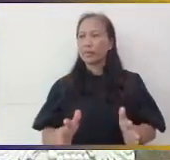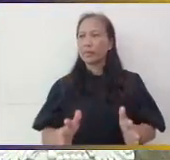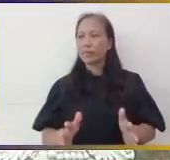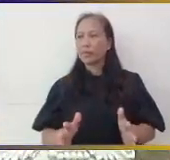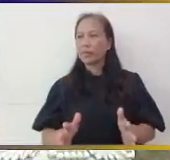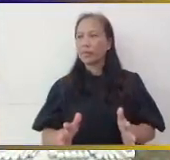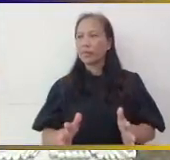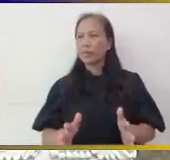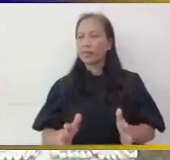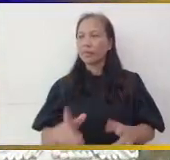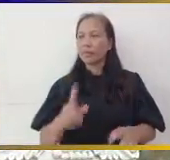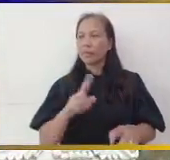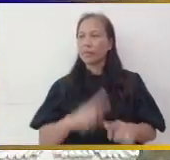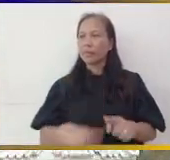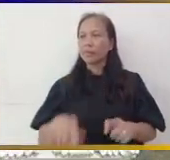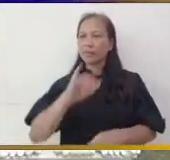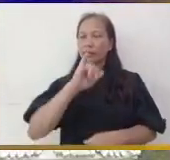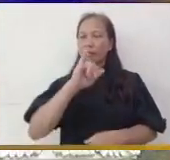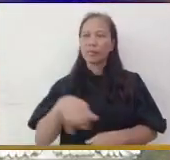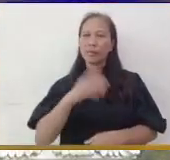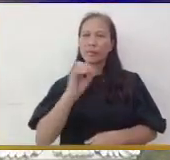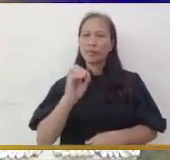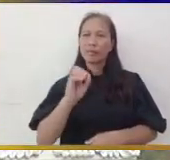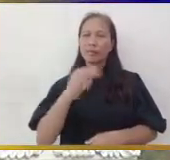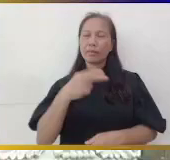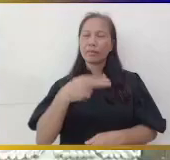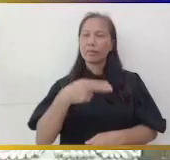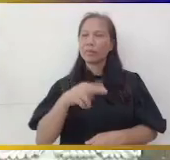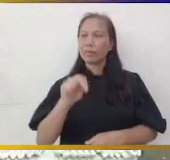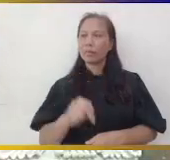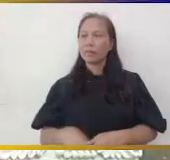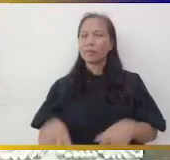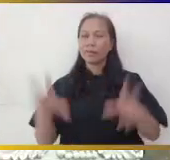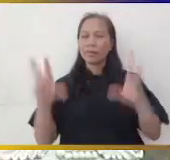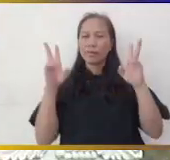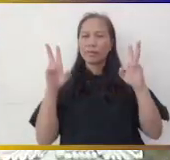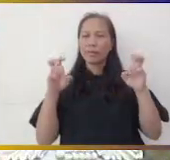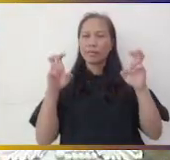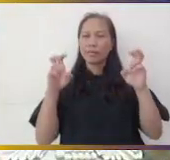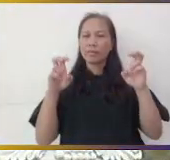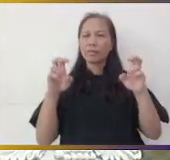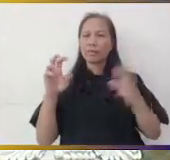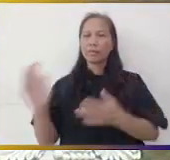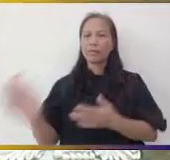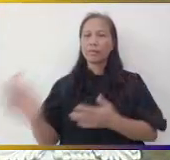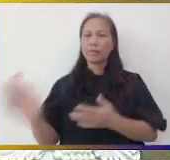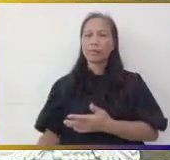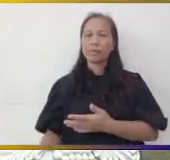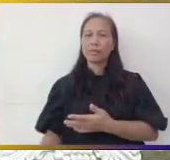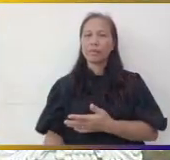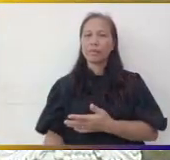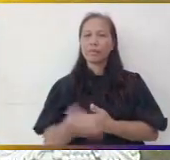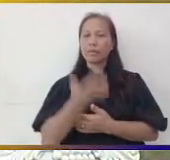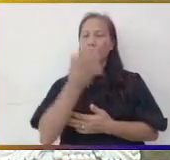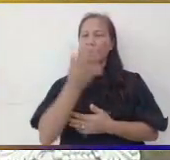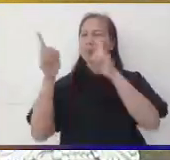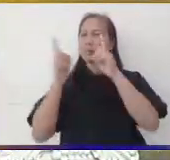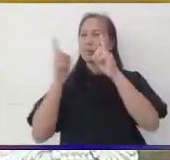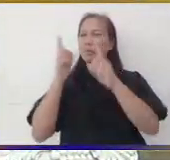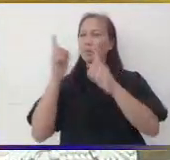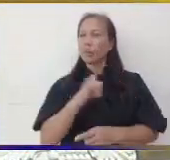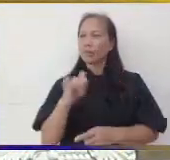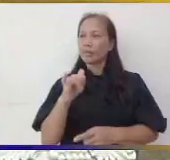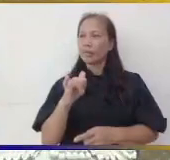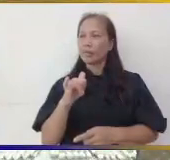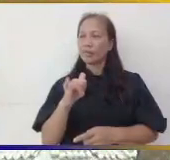ay tinawag na Morning Star of the reformation Okay kinilala naman po si John wycliff as